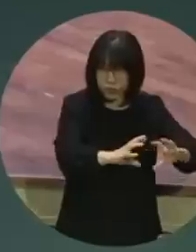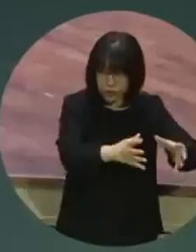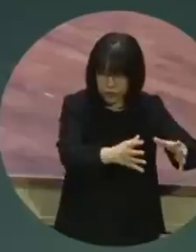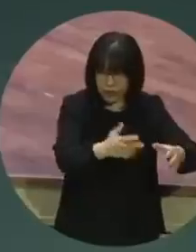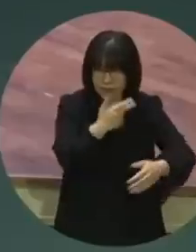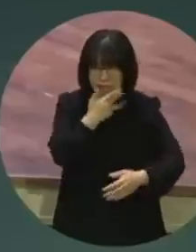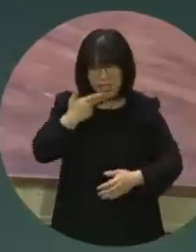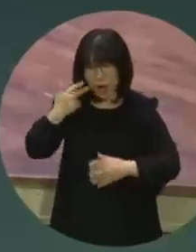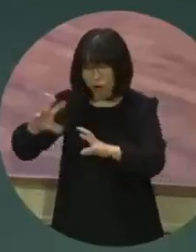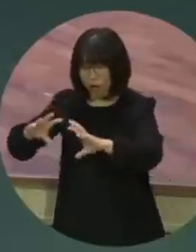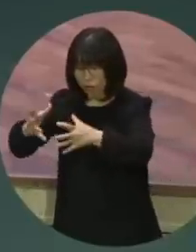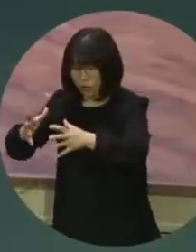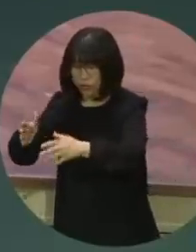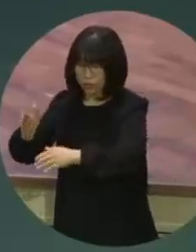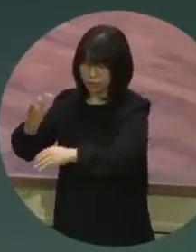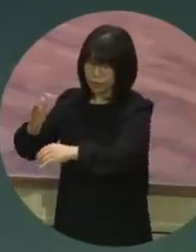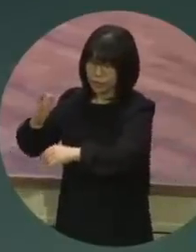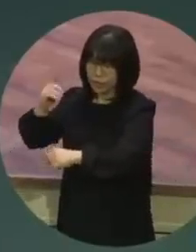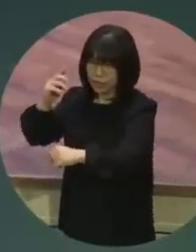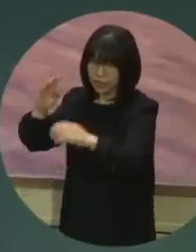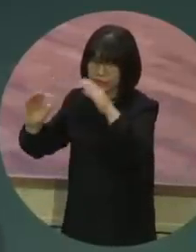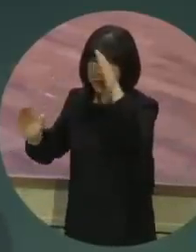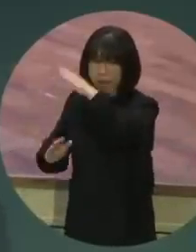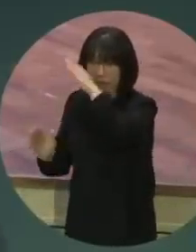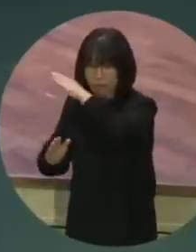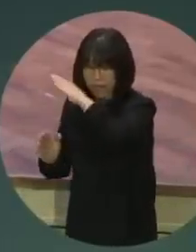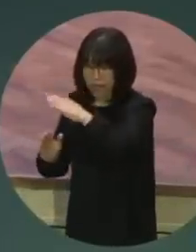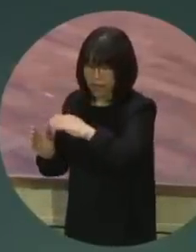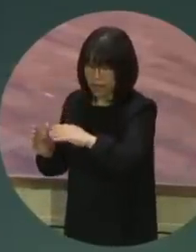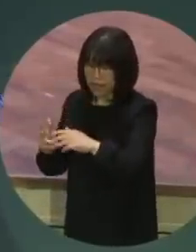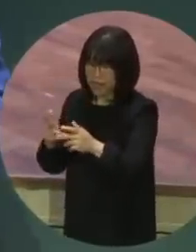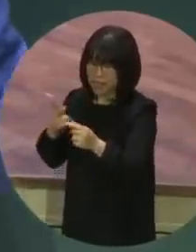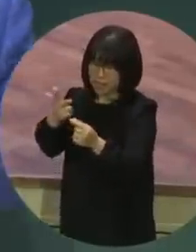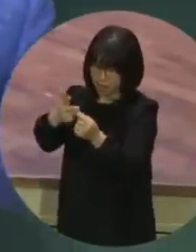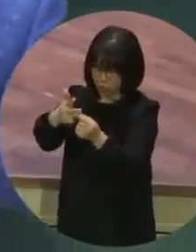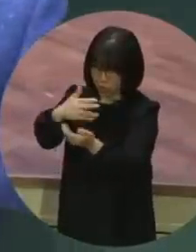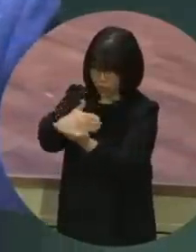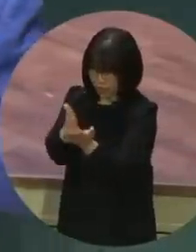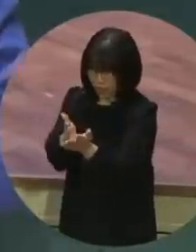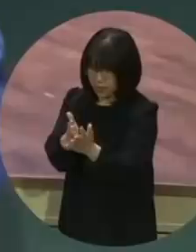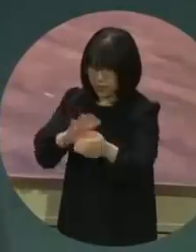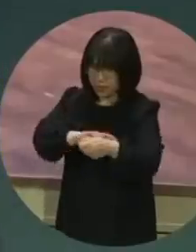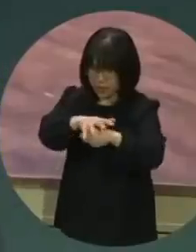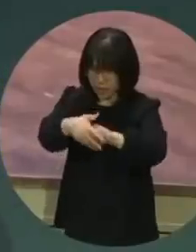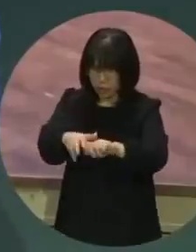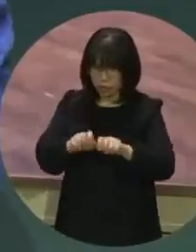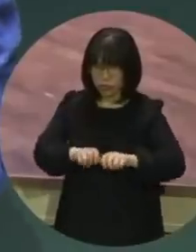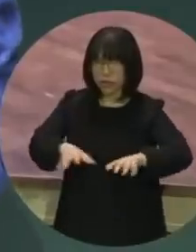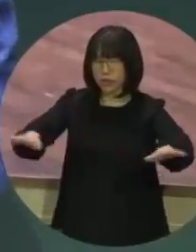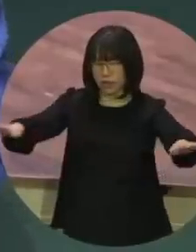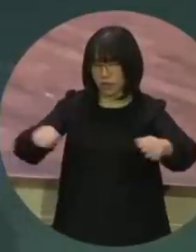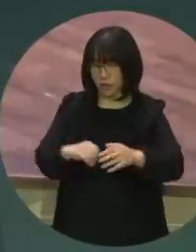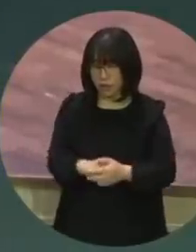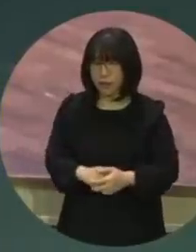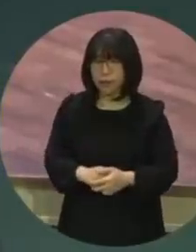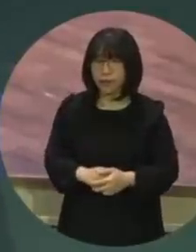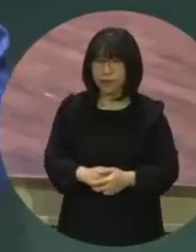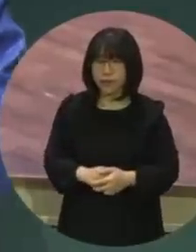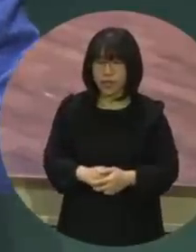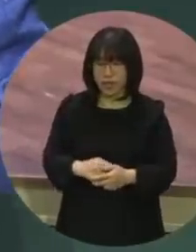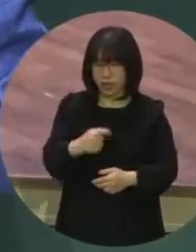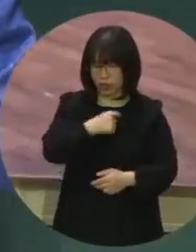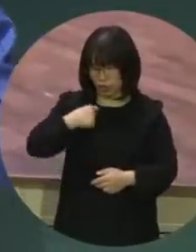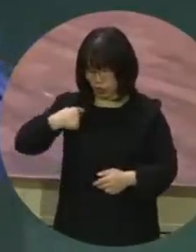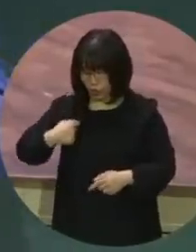엘리트, 캠브리지 최고 엘리트가 말이에요. 그 일곱 명이 딱, 각자 흩어지, 전 세계로. 그래가지고, 이 스터트는